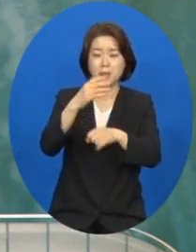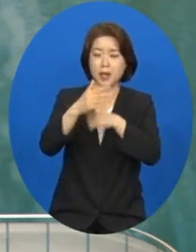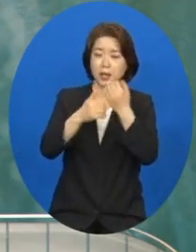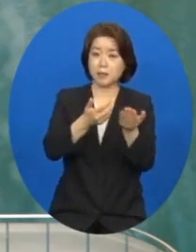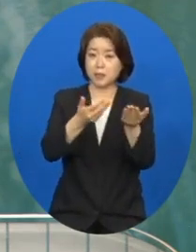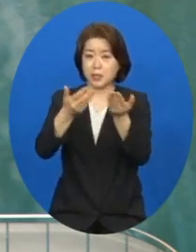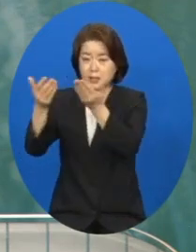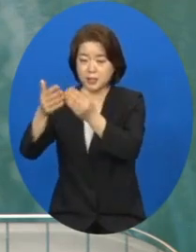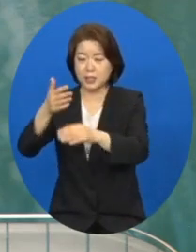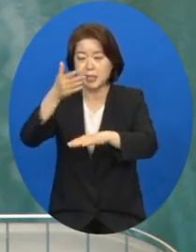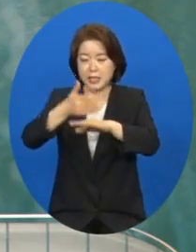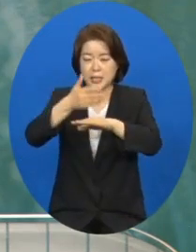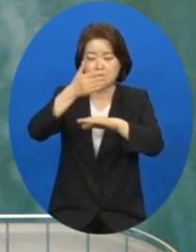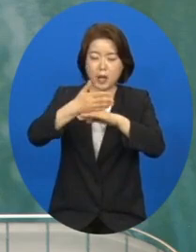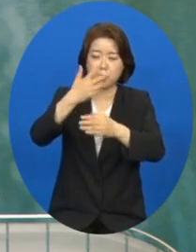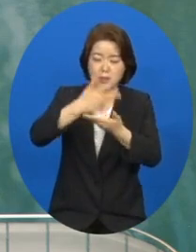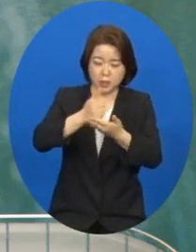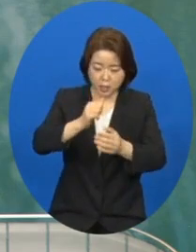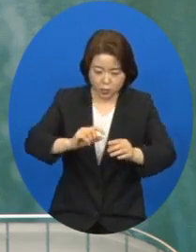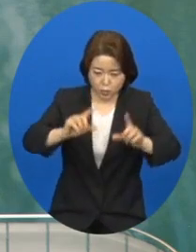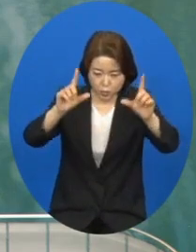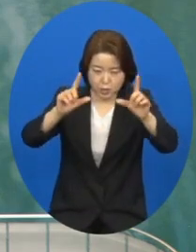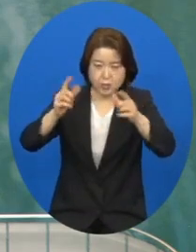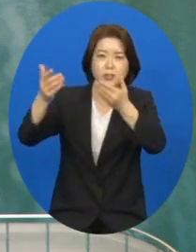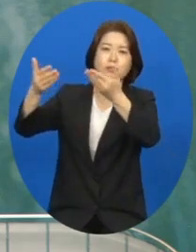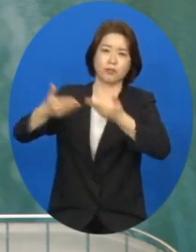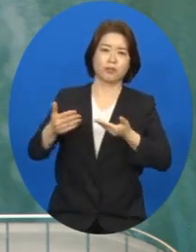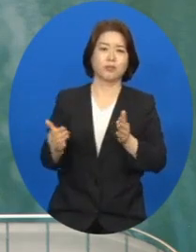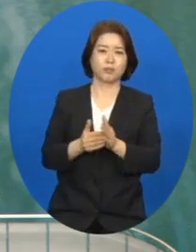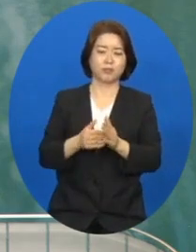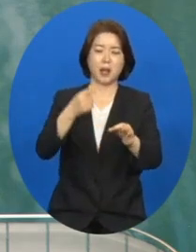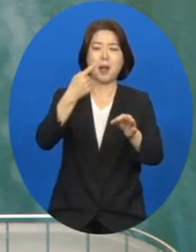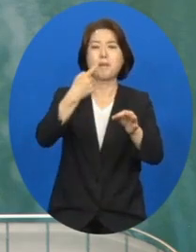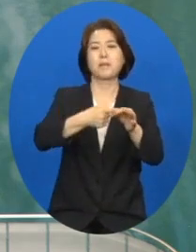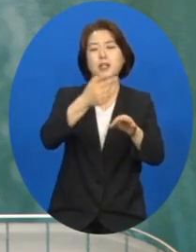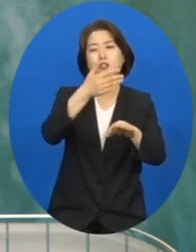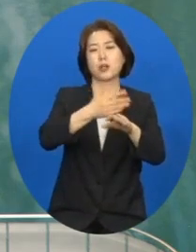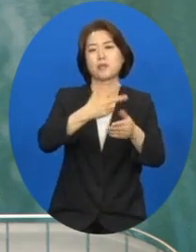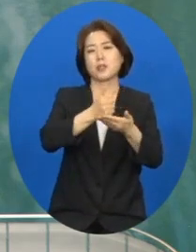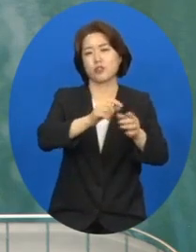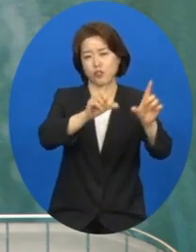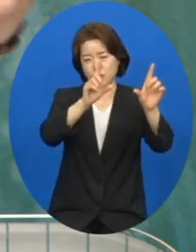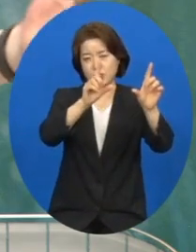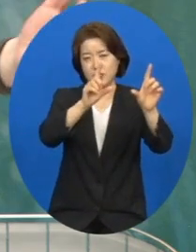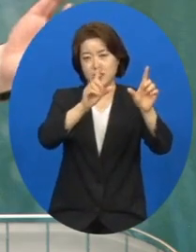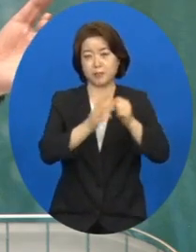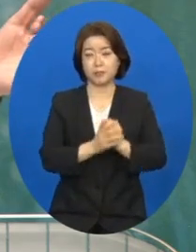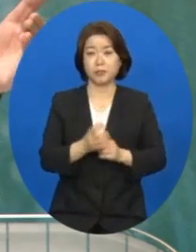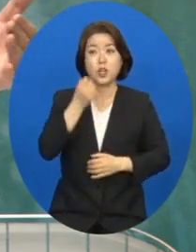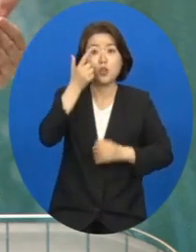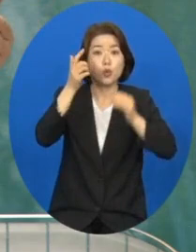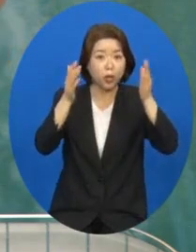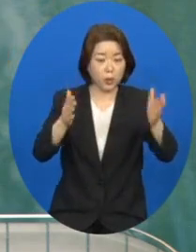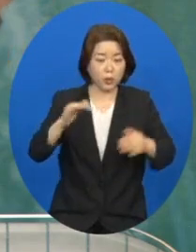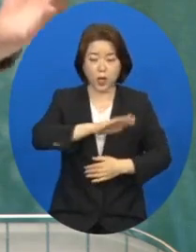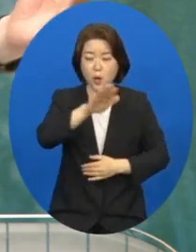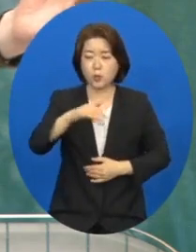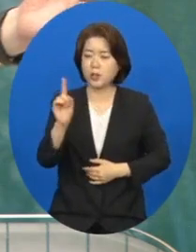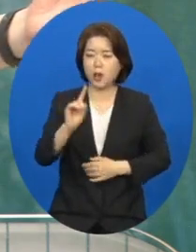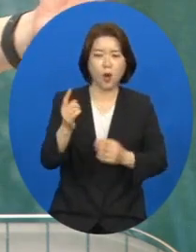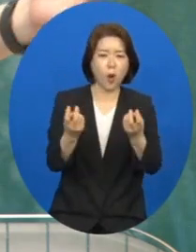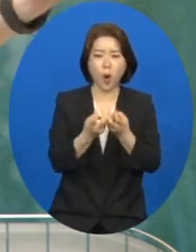드리는 감사주의를 우리에게 주신 거예요. 맥주 감사처럼. 지난 6개월 동안 우리는